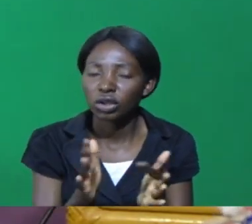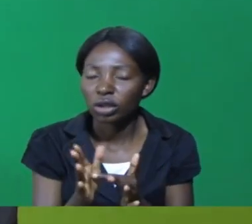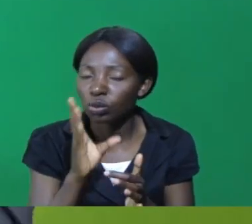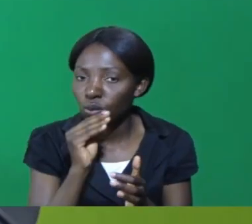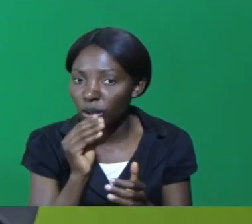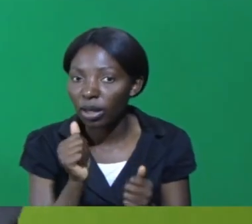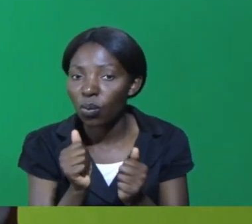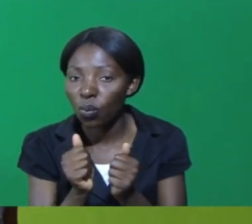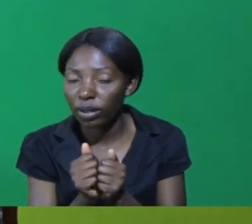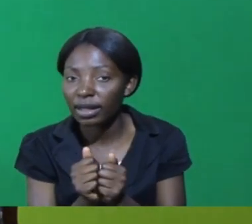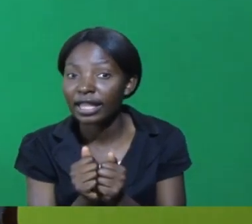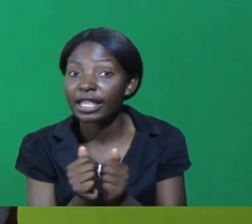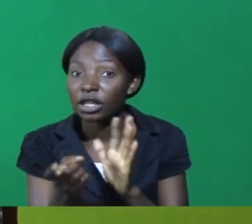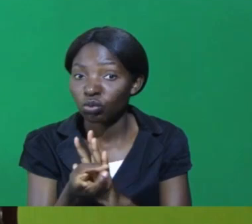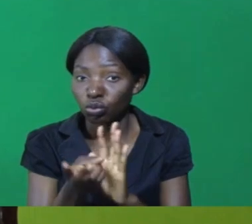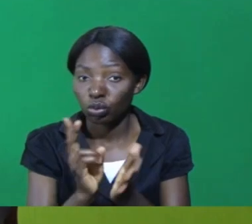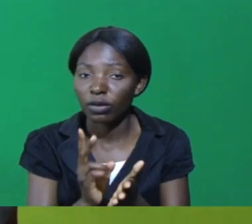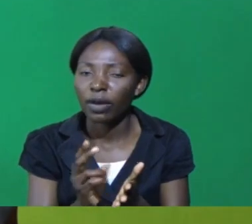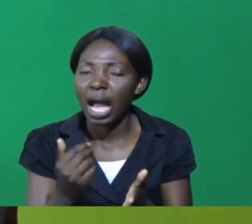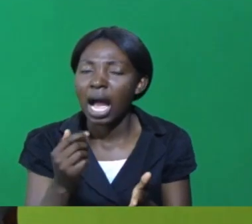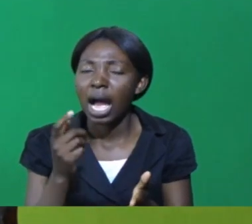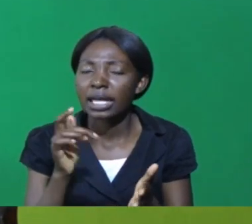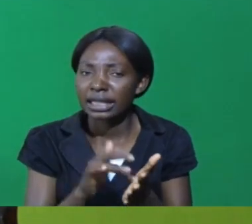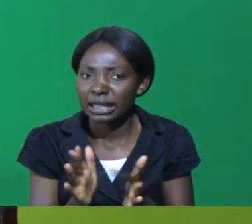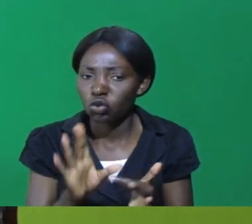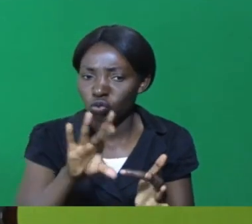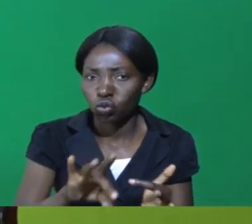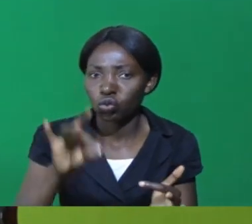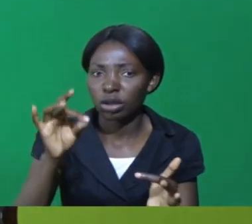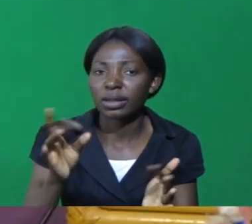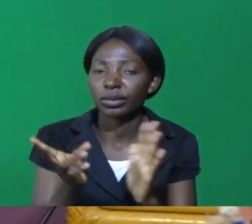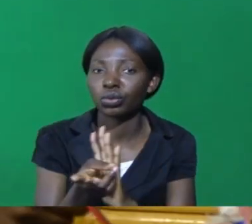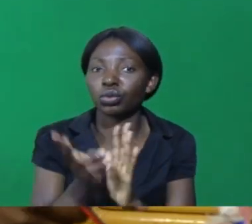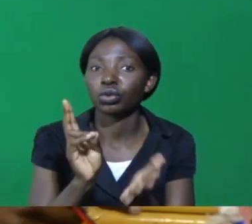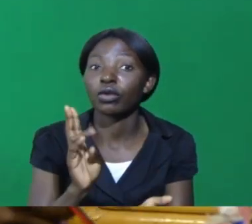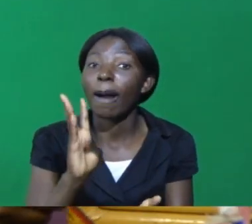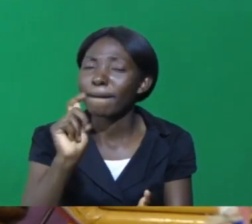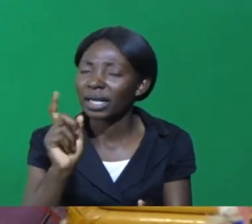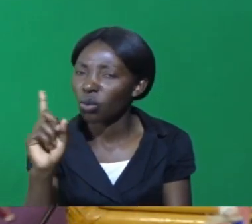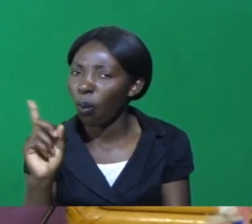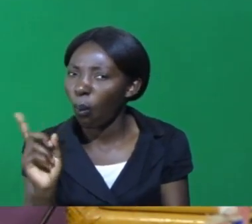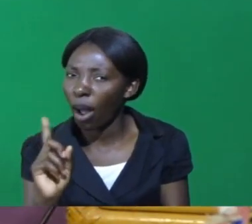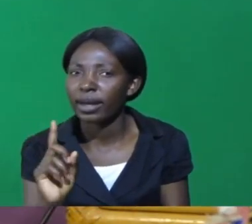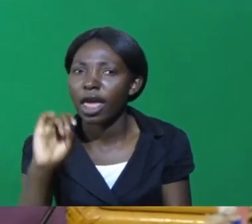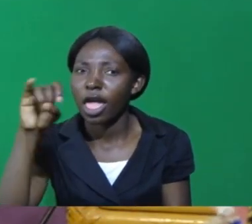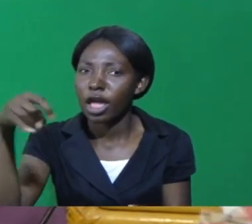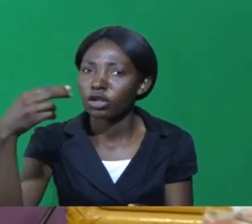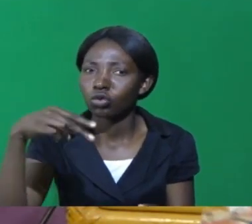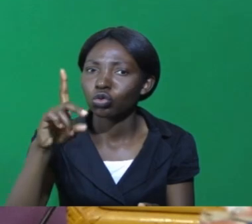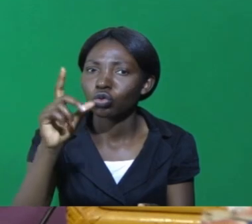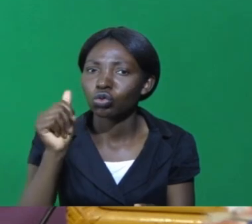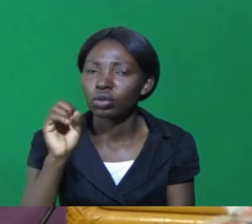Ari kuti ndakakutsanangurai but 1 pakati penyu ndewaSatani. But Bhaibheri manzwa iroti rabva ratoti aireva